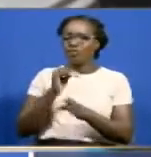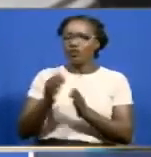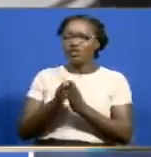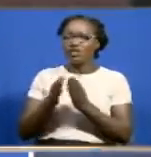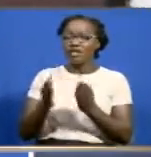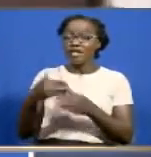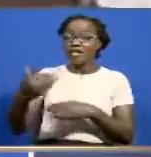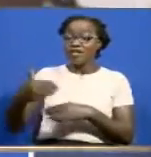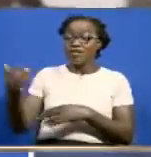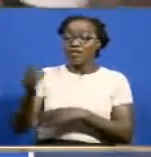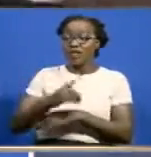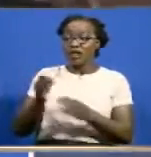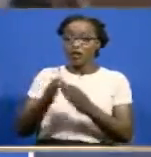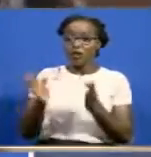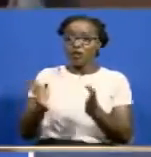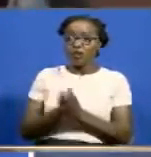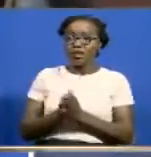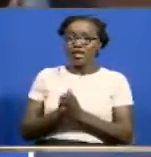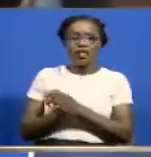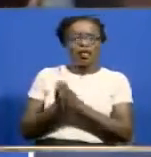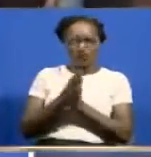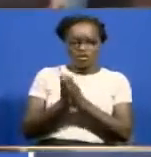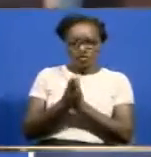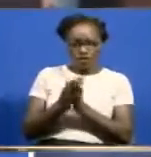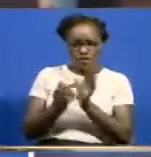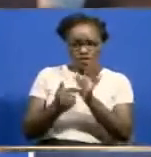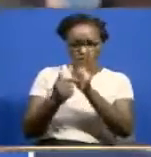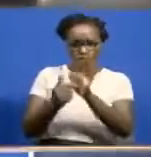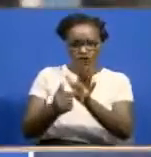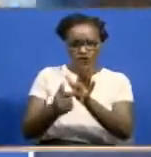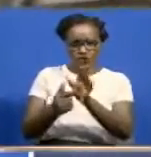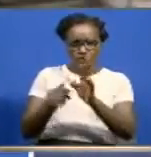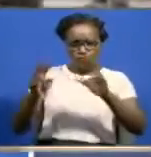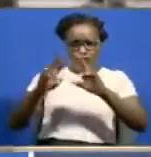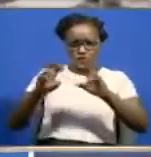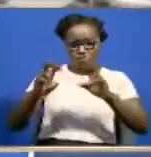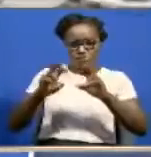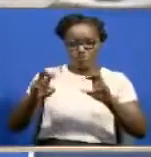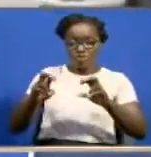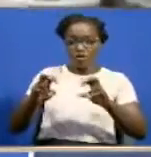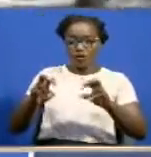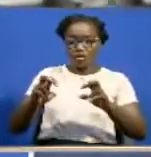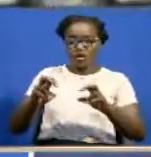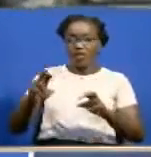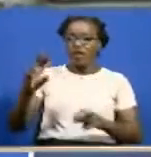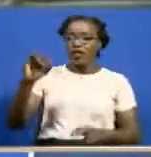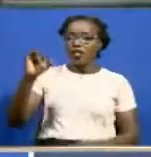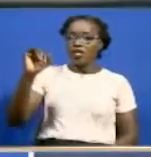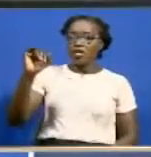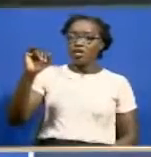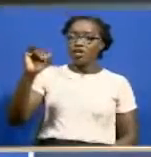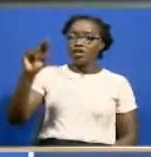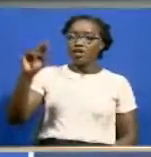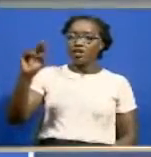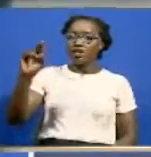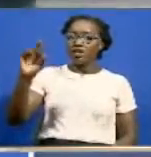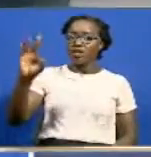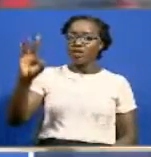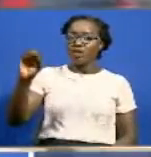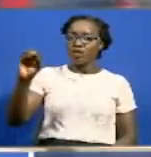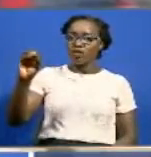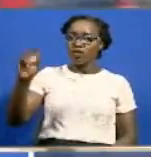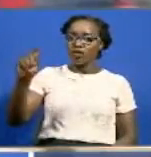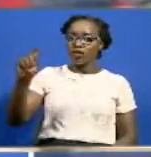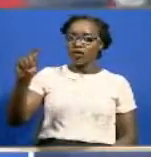siku. Ni simulizi zilizobaini utafiti wa kampuni ya Infotrack uliobaini kuwa mwaka 2020 umekuwa